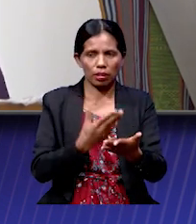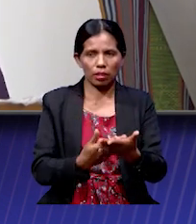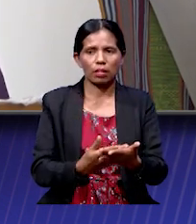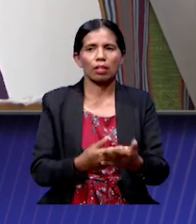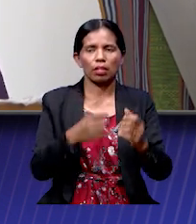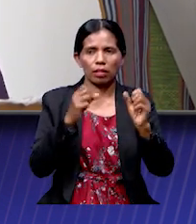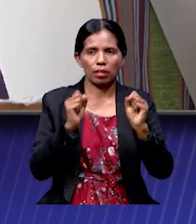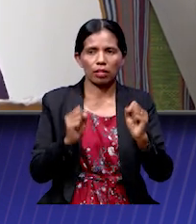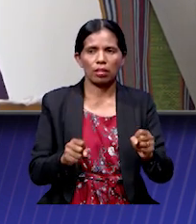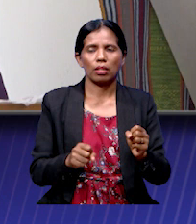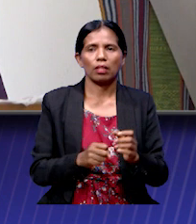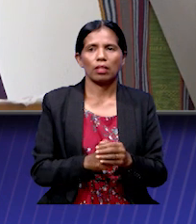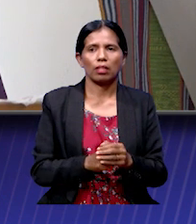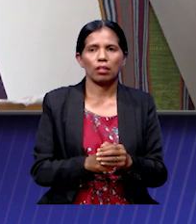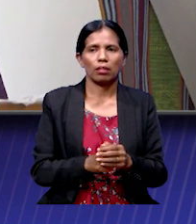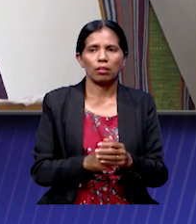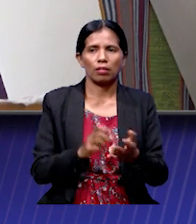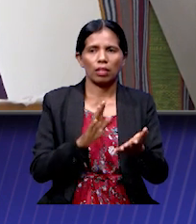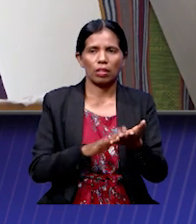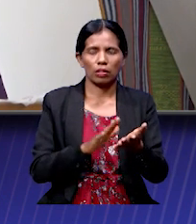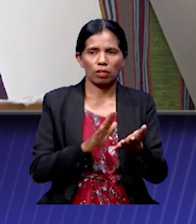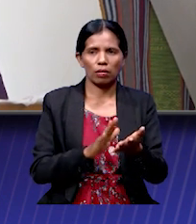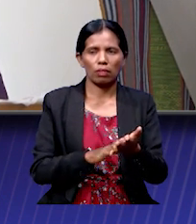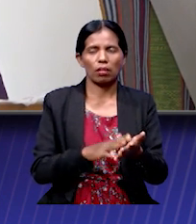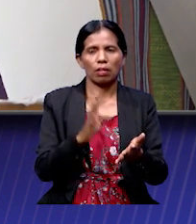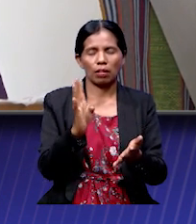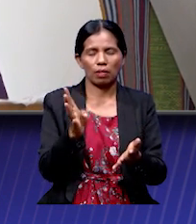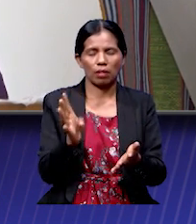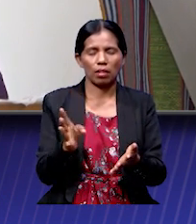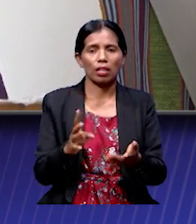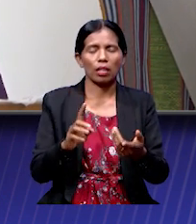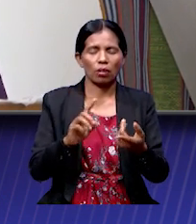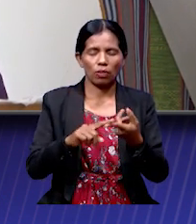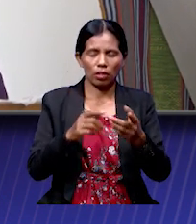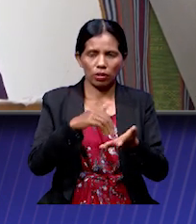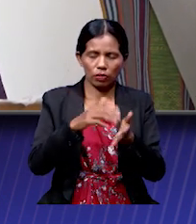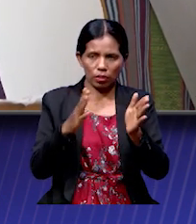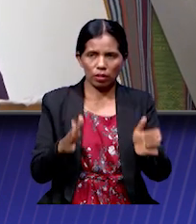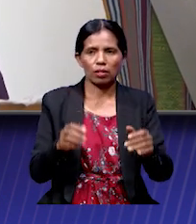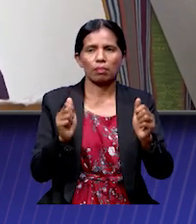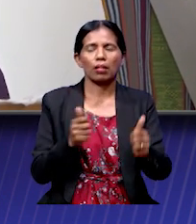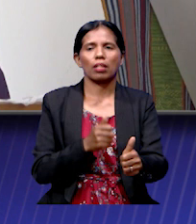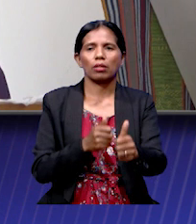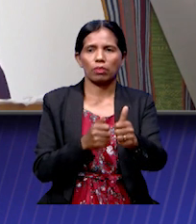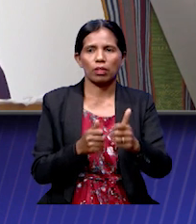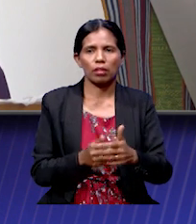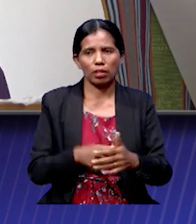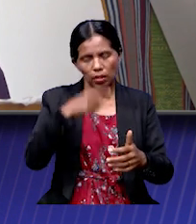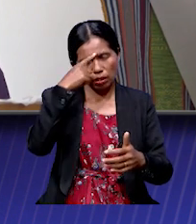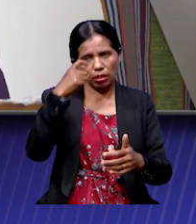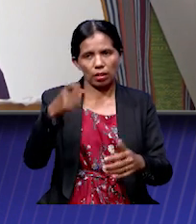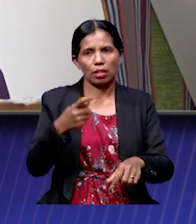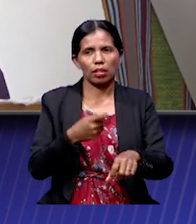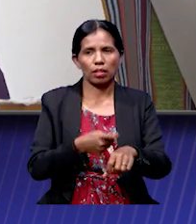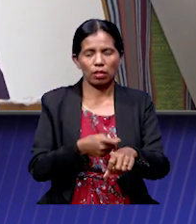atu, escola amigo de Jesus, estudante sira, belehalo tui. Tamba durante